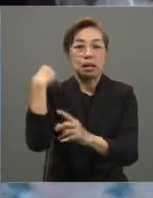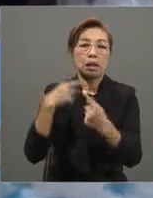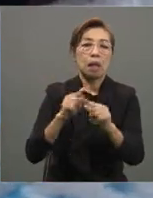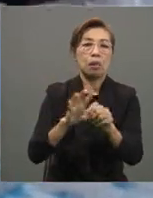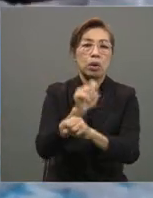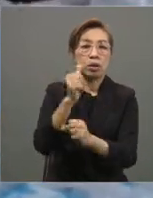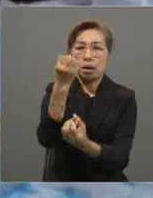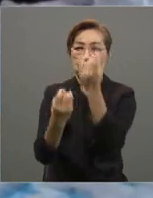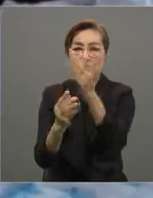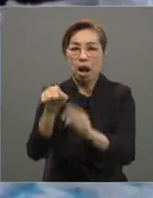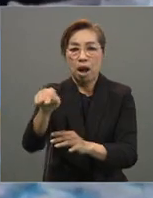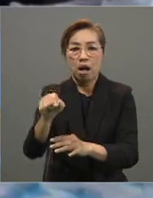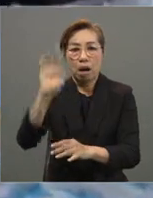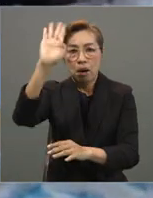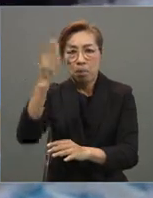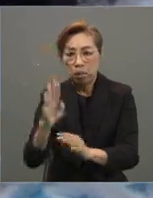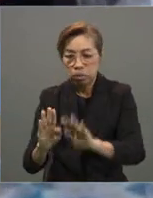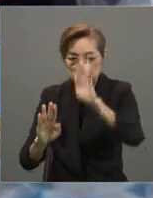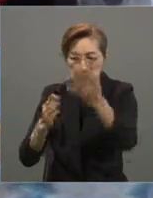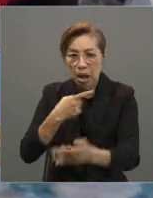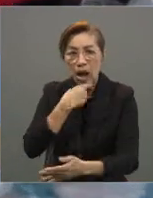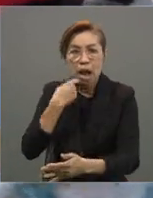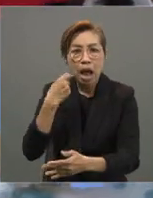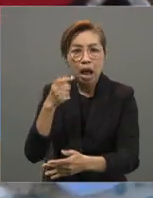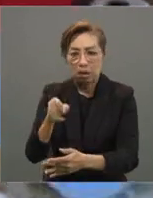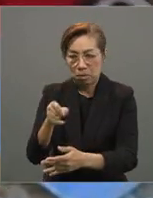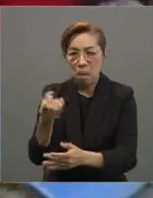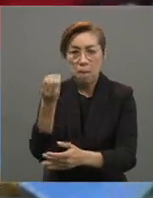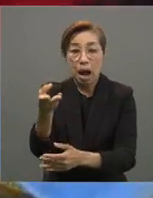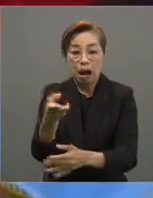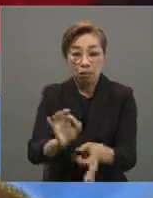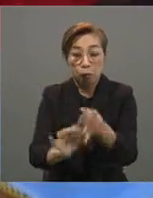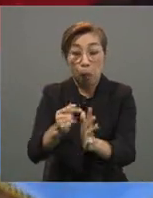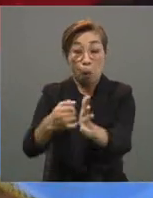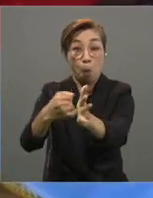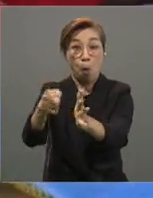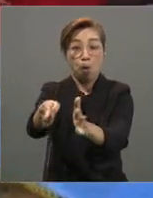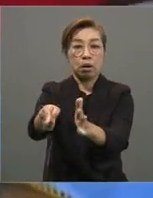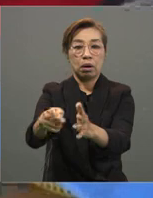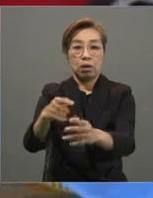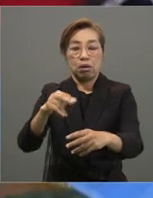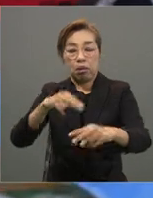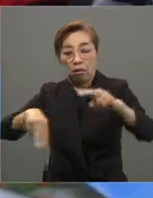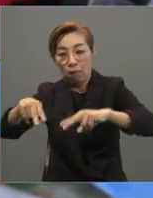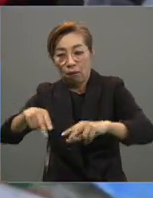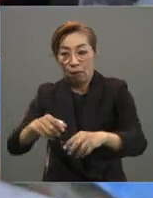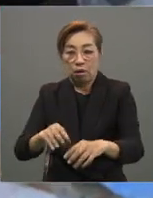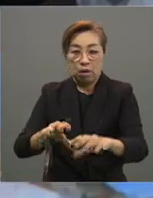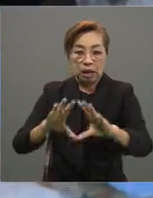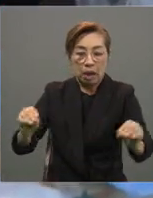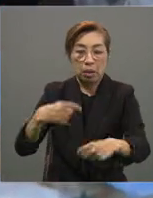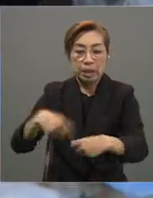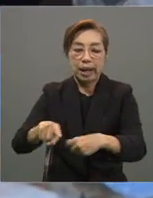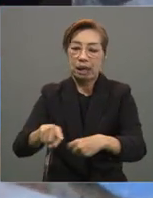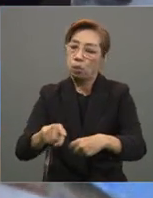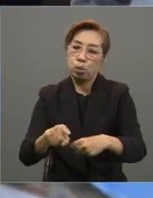แห้งเป็นเชื้อเพลิงอย่างดีเมื่อติดไฟแล้วมันก็ทำให้ลุกลามไปอย่างรวดเร็วครับไม่สามารถควบคุมได้เจ้าหน้าที่จึงได้พูดคุยทำความ